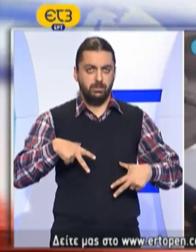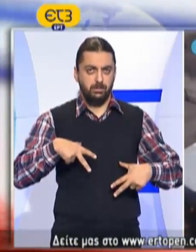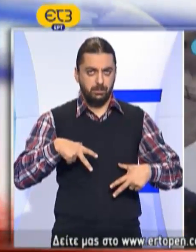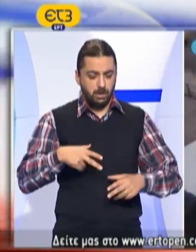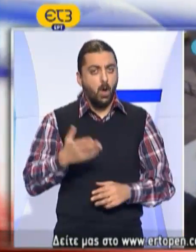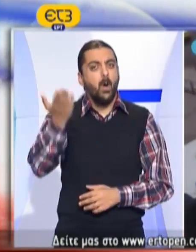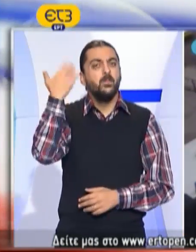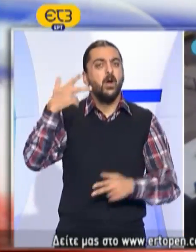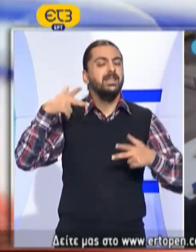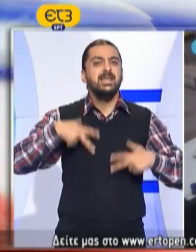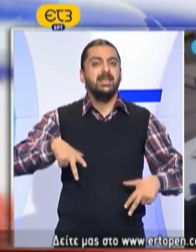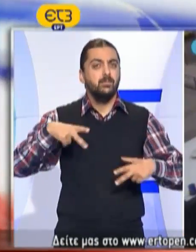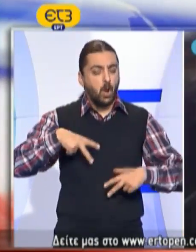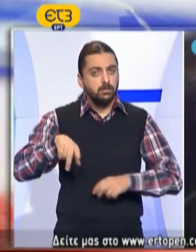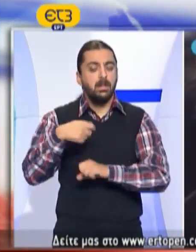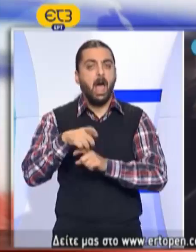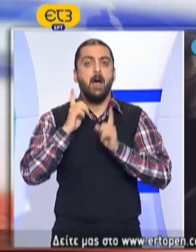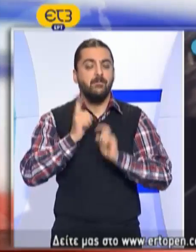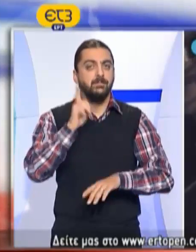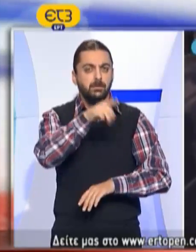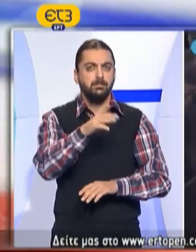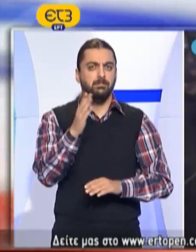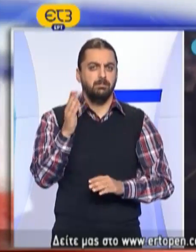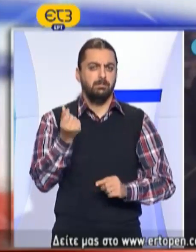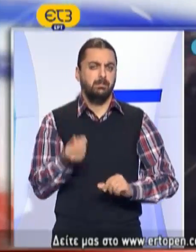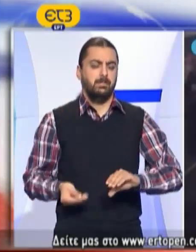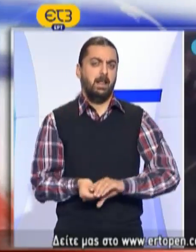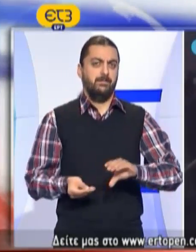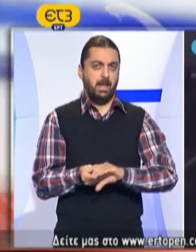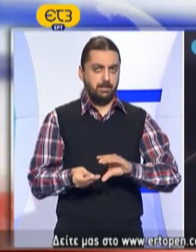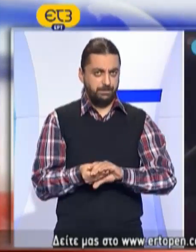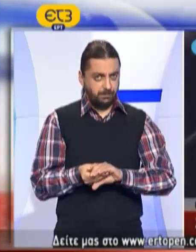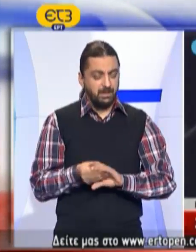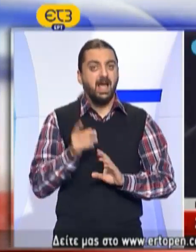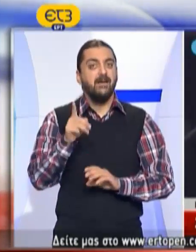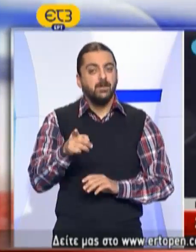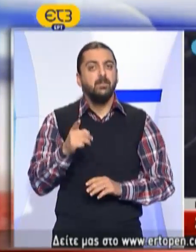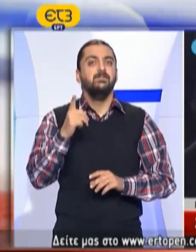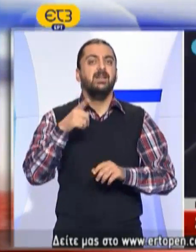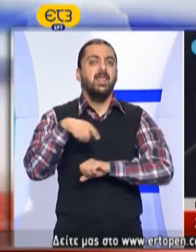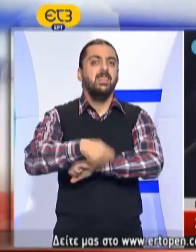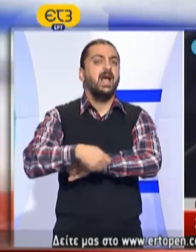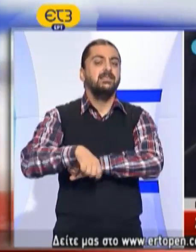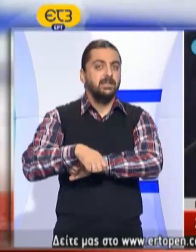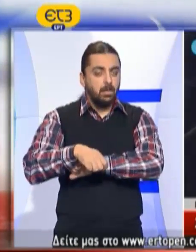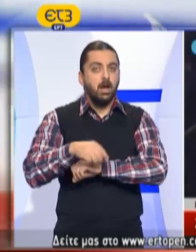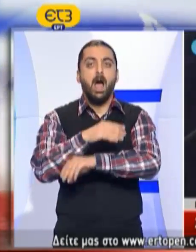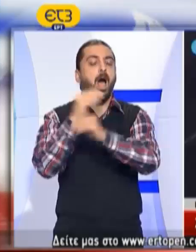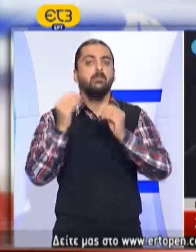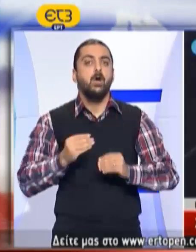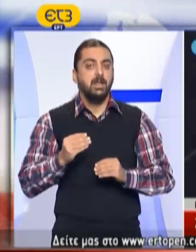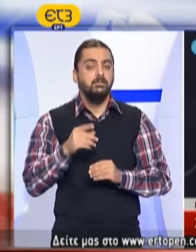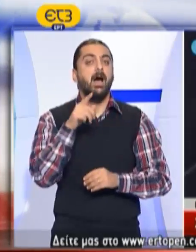Ο πρώην υπουργός κρίθηκε ένοχος για τις χρυσές μίζες. Το τριμελές εφετείο κακουργημάτων έκρινε ότι είναι ένοχος για το αδίκημα